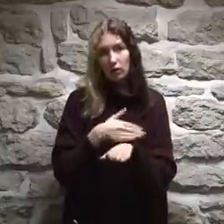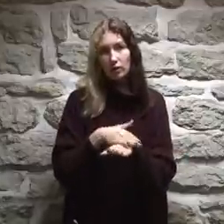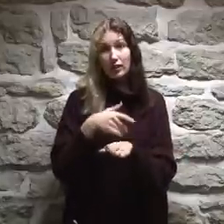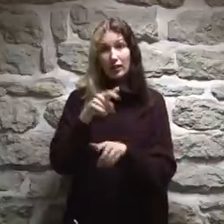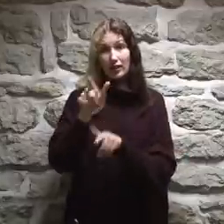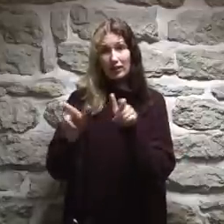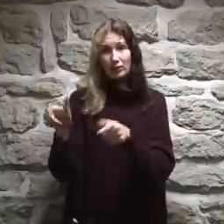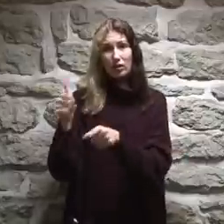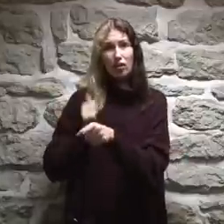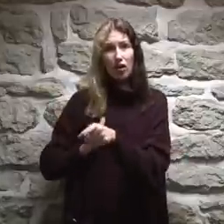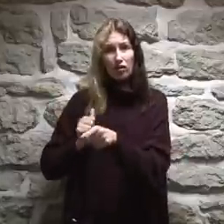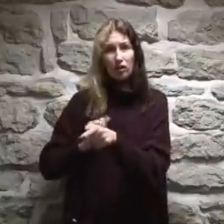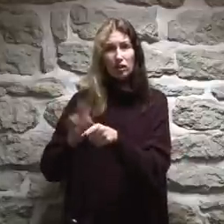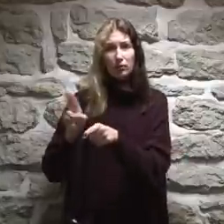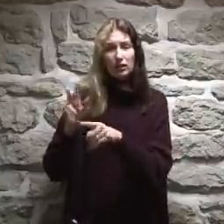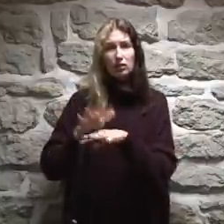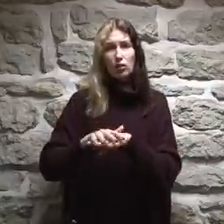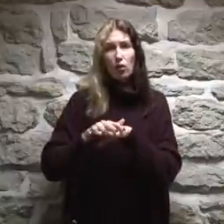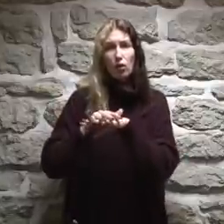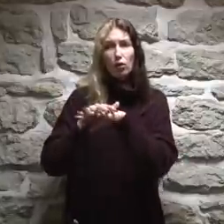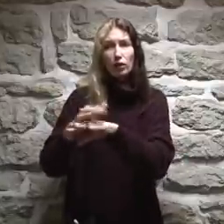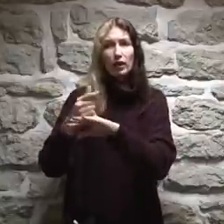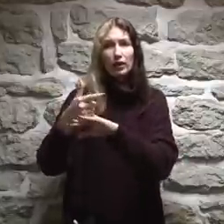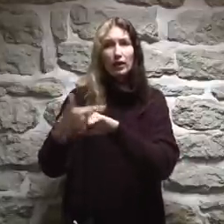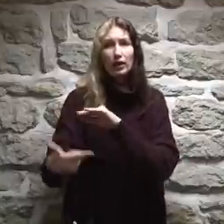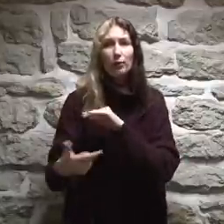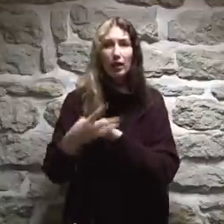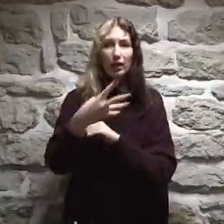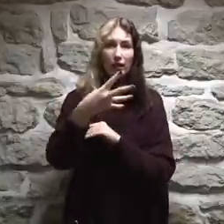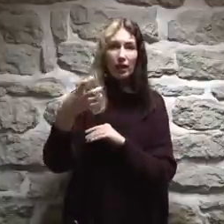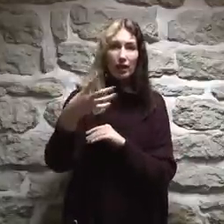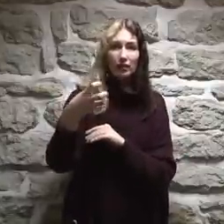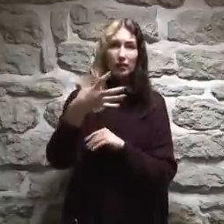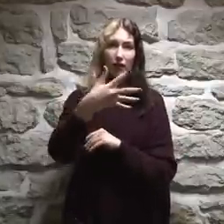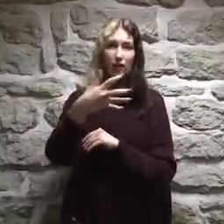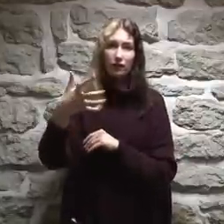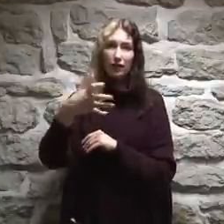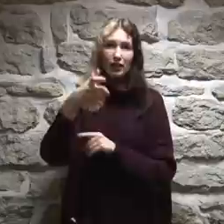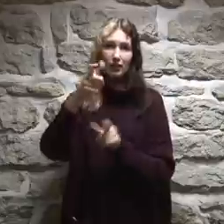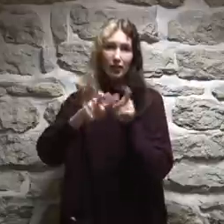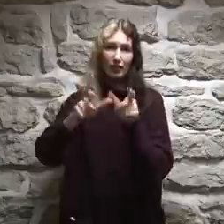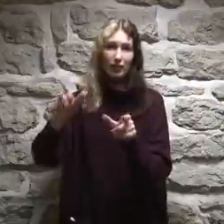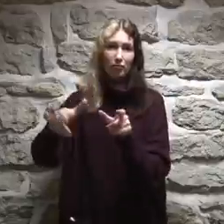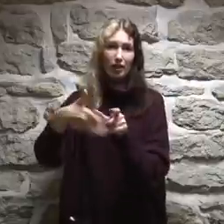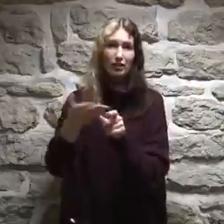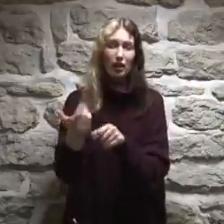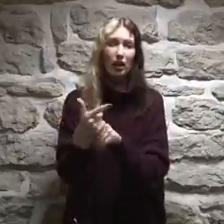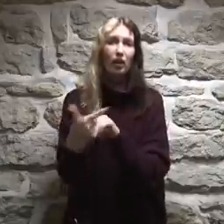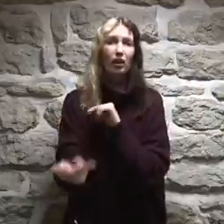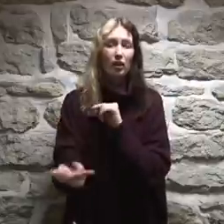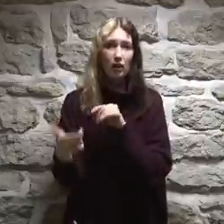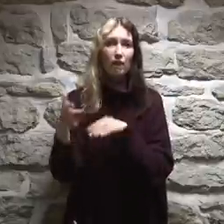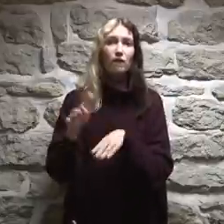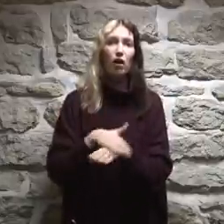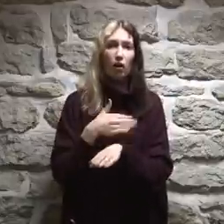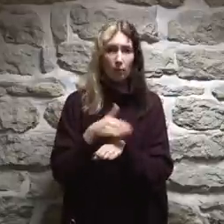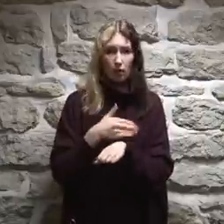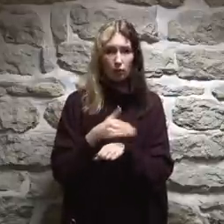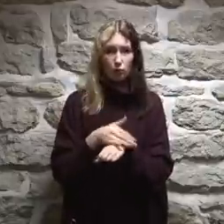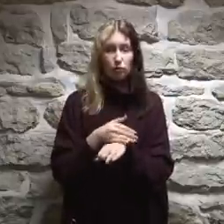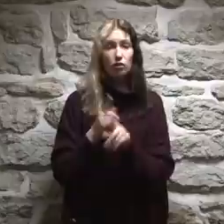siin kannatanud, see kojukanne hilineb 400-500 inimesel, aga igal juhul on